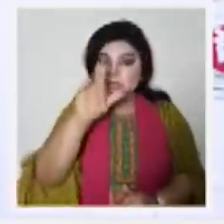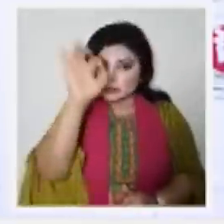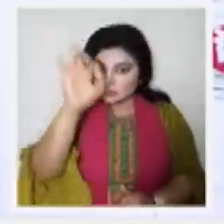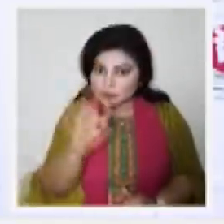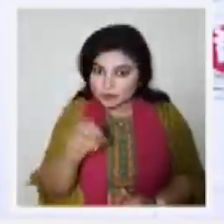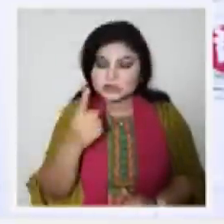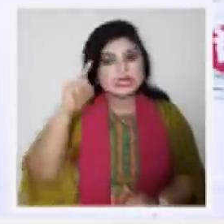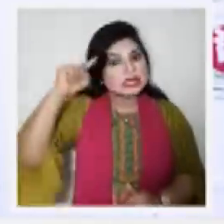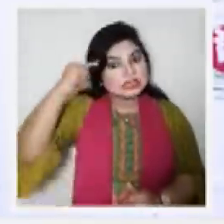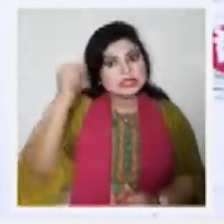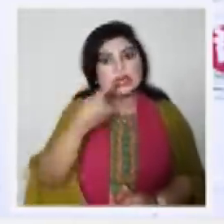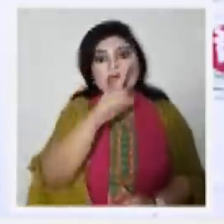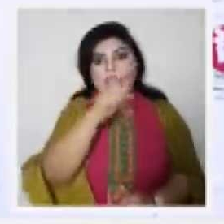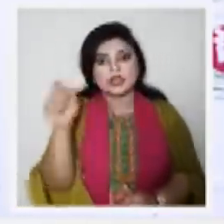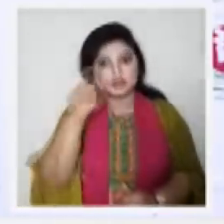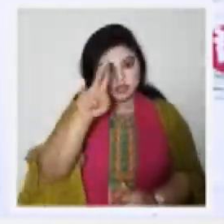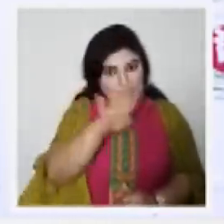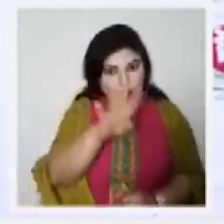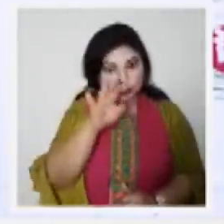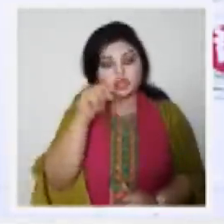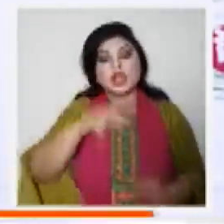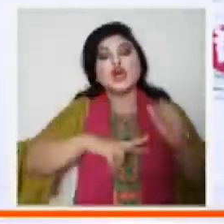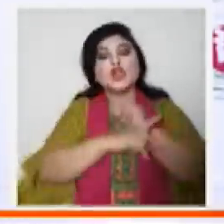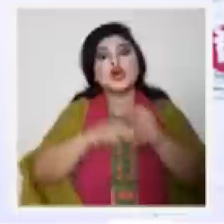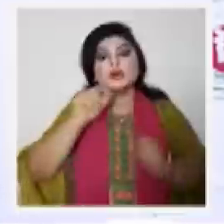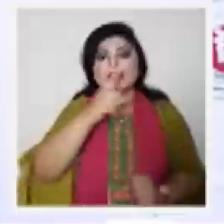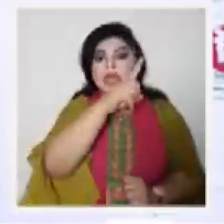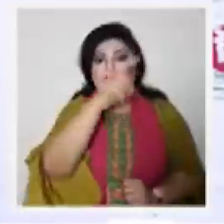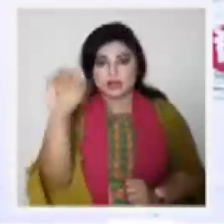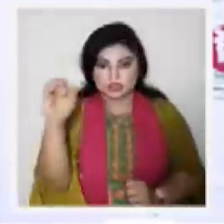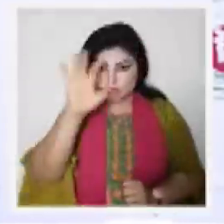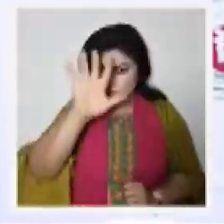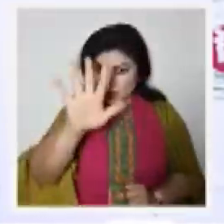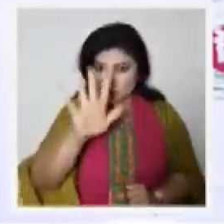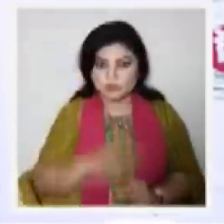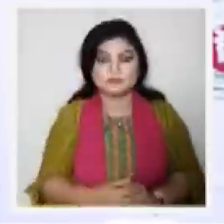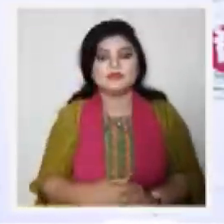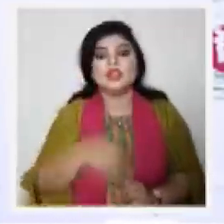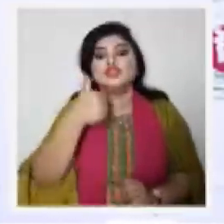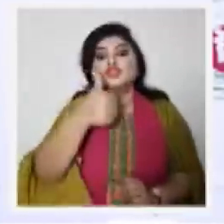6.89%, বরিশাল 109 জন, 3.79%, সিলেট 134 জন,